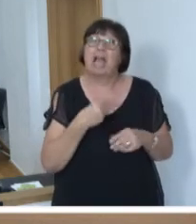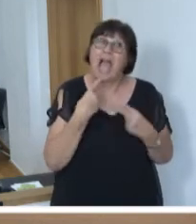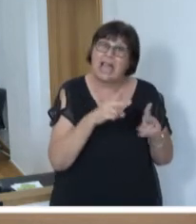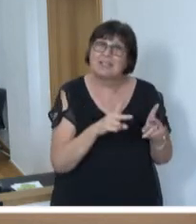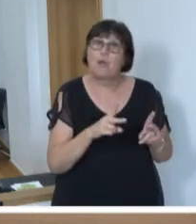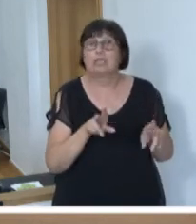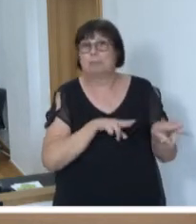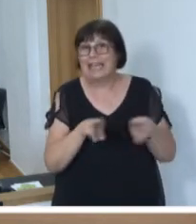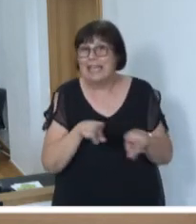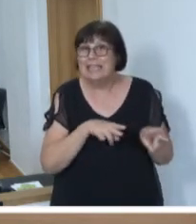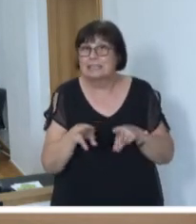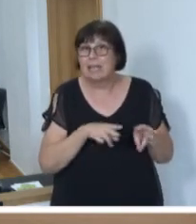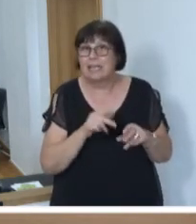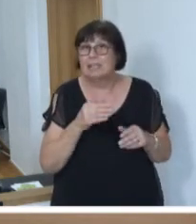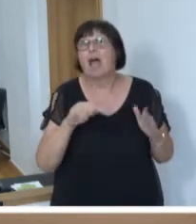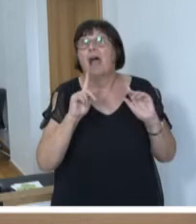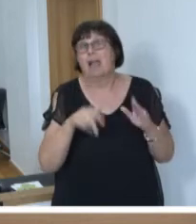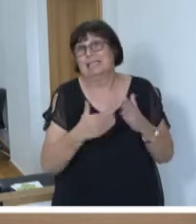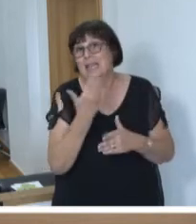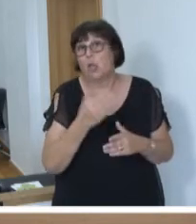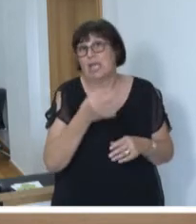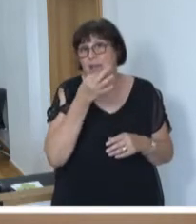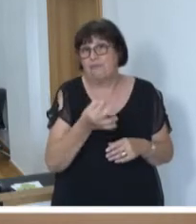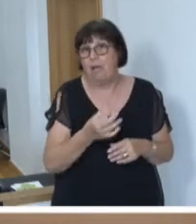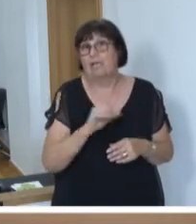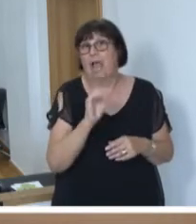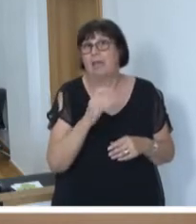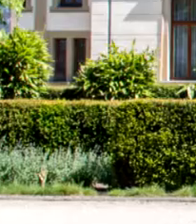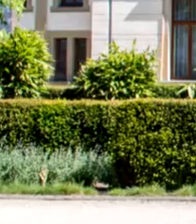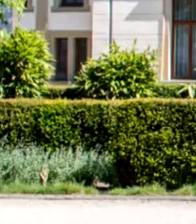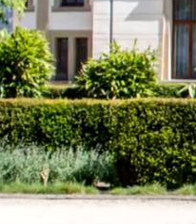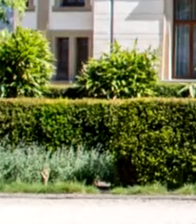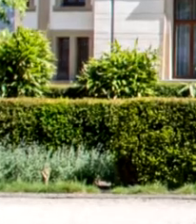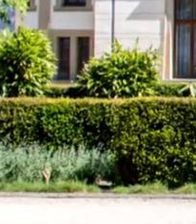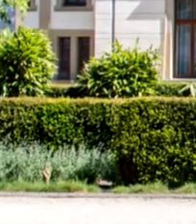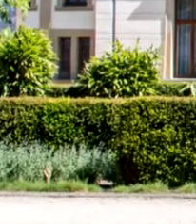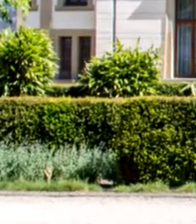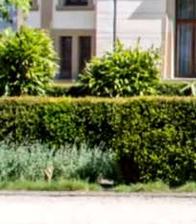statt neuer Fragen der AfD lehnen wir den vorliegenden Antrag ab. Vielen Dank.